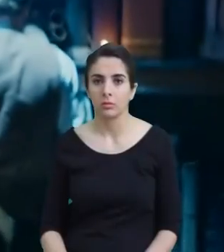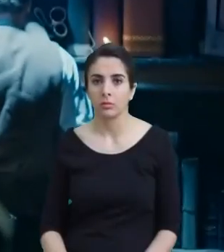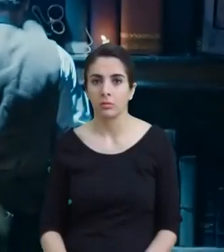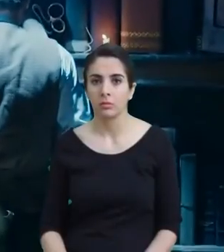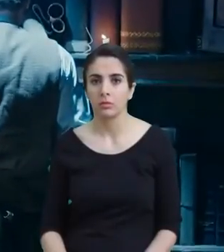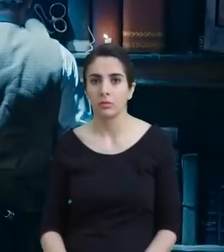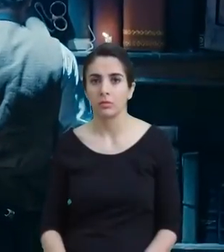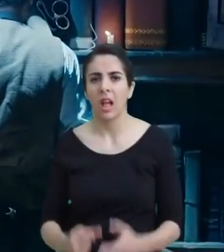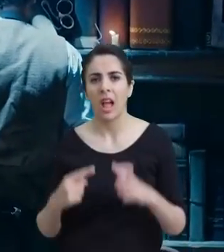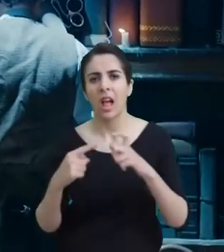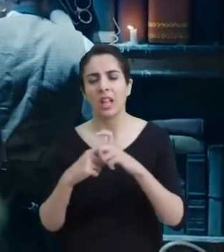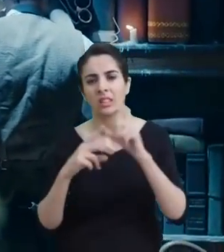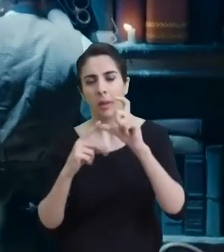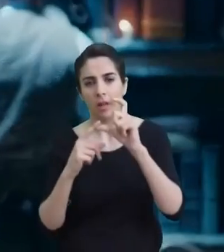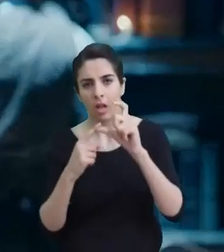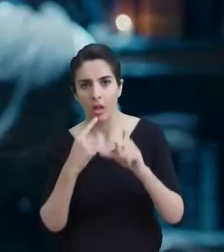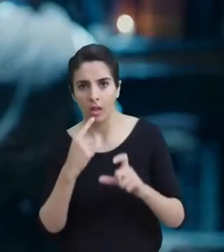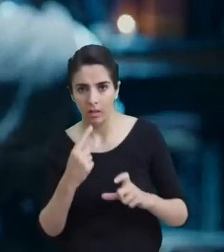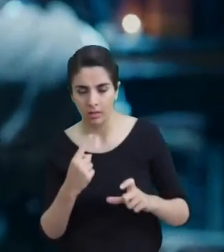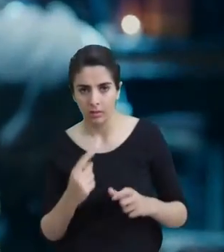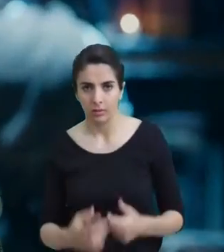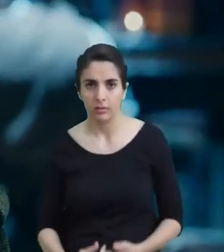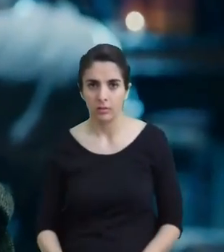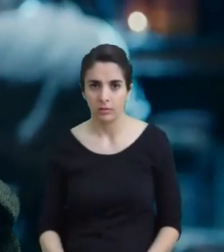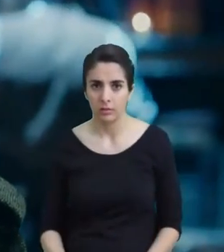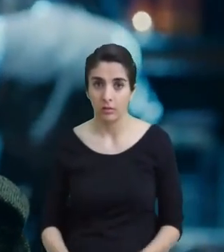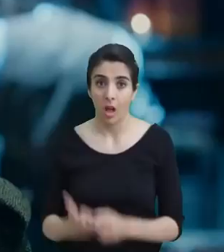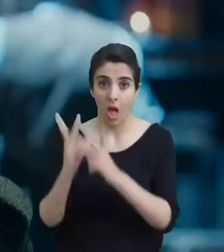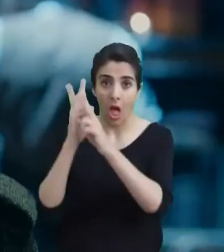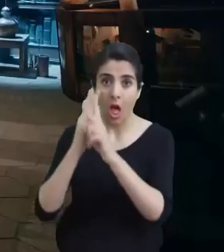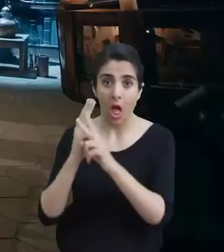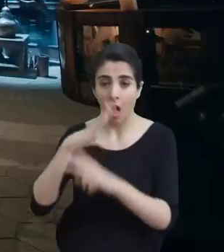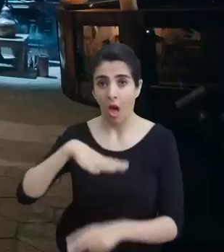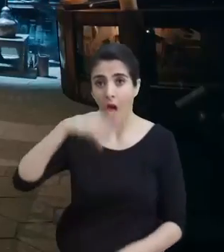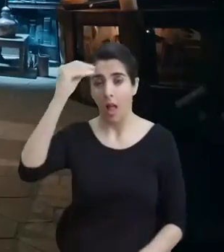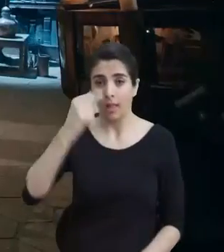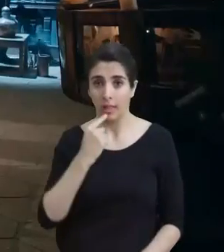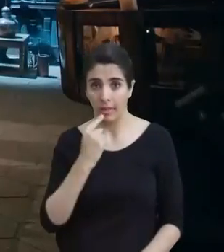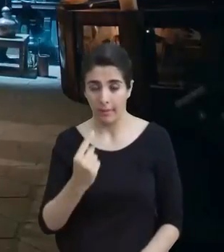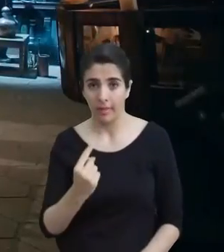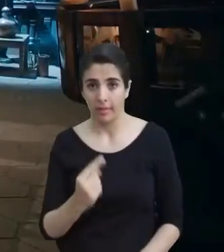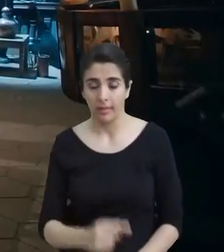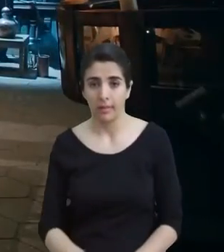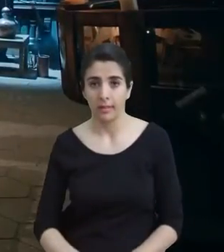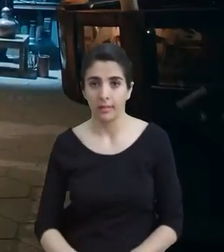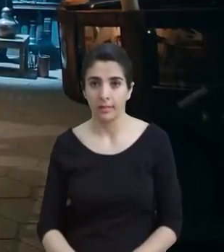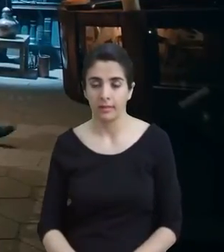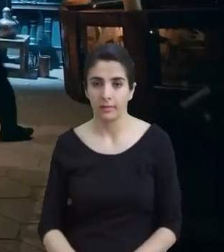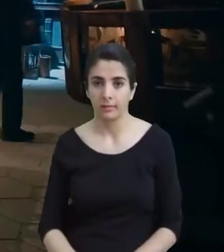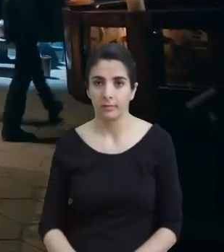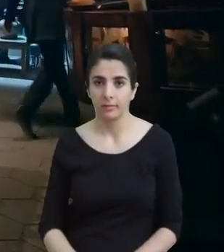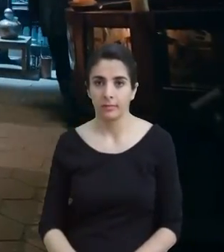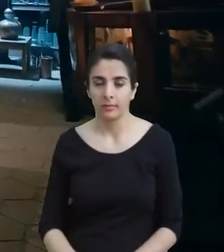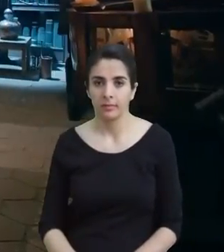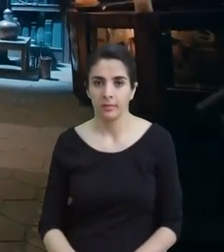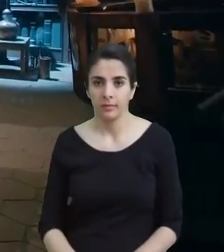El Şebbiha. Elinde bir kitap salladı. Hayalet. Kokladığı cam tüpü masaya koyup